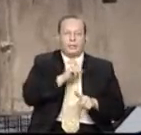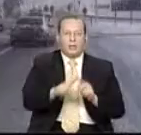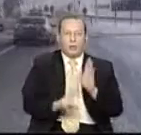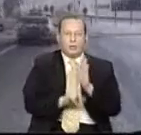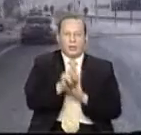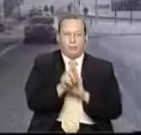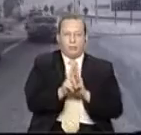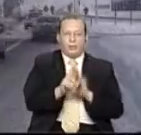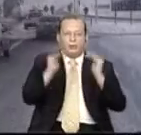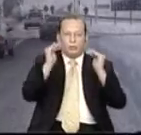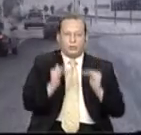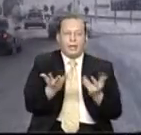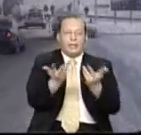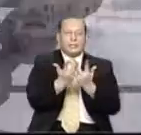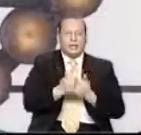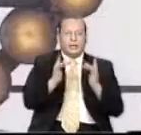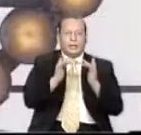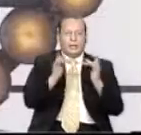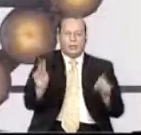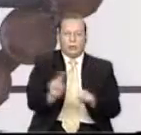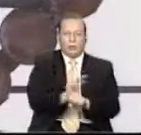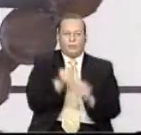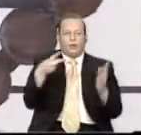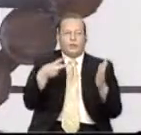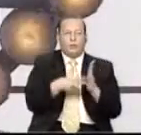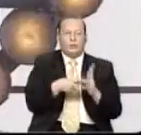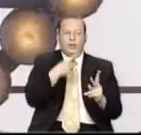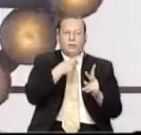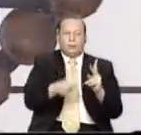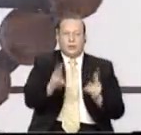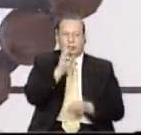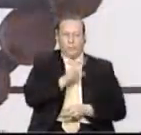temperatūros kritimo. Skaičiuojama, kad tilto remontas kainuos apie 1,5 milijono litų.